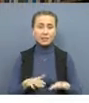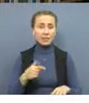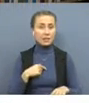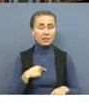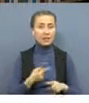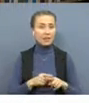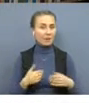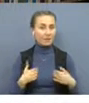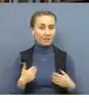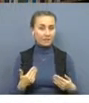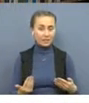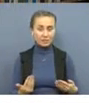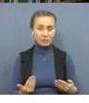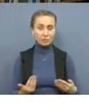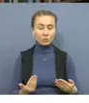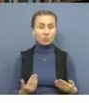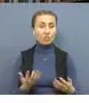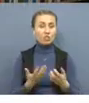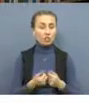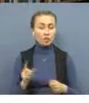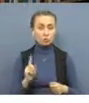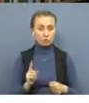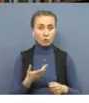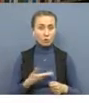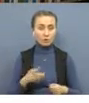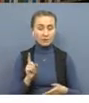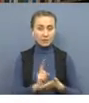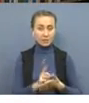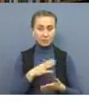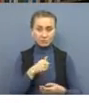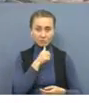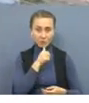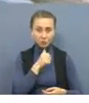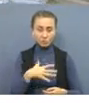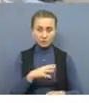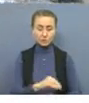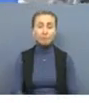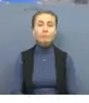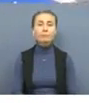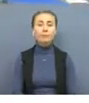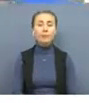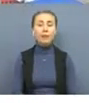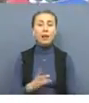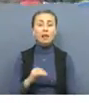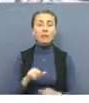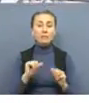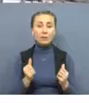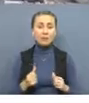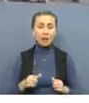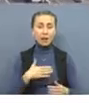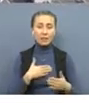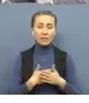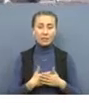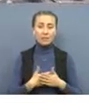категорически приветствую и считаю, что мы все должны этому способствовать. Для формирования активного гражданского